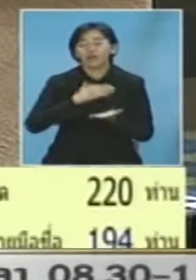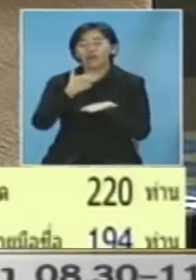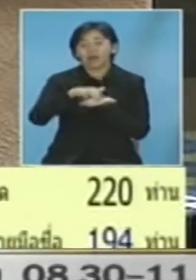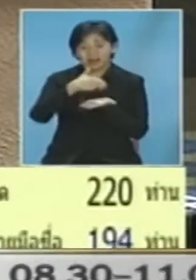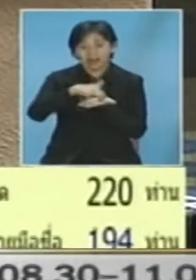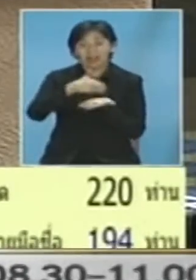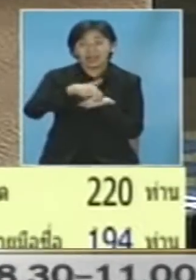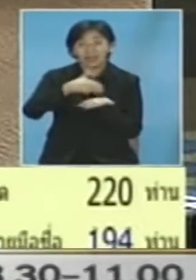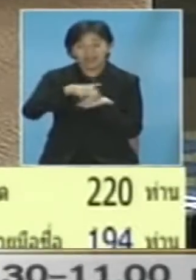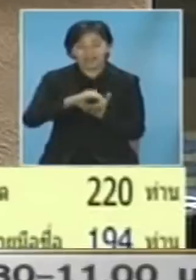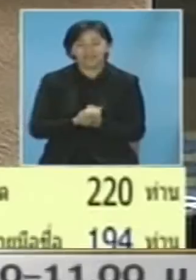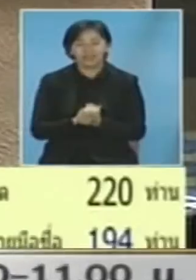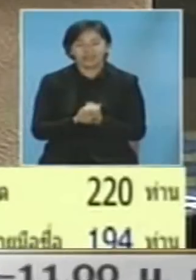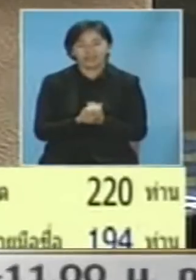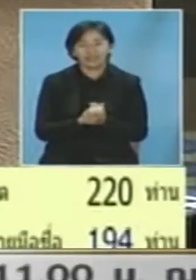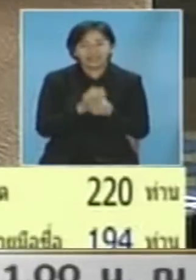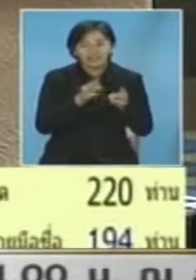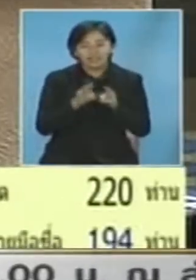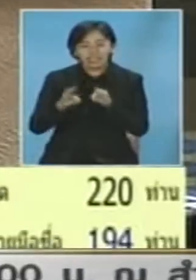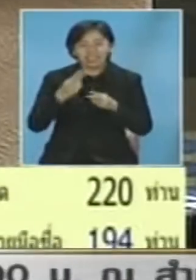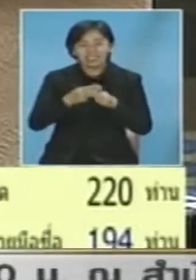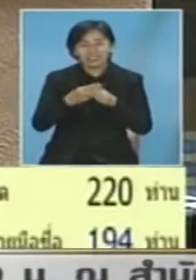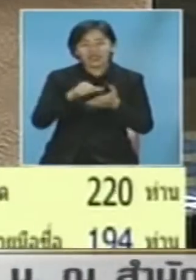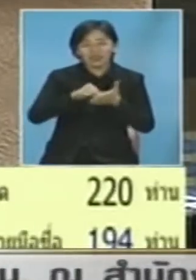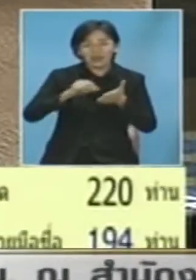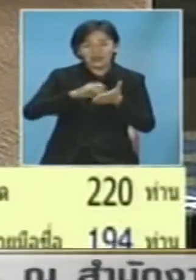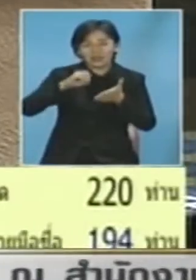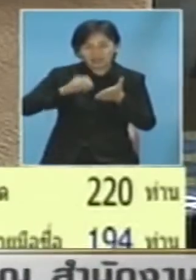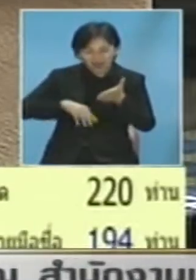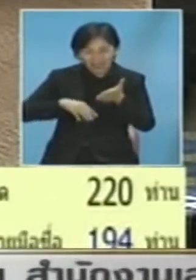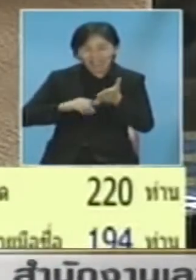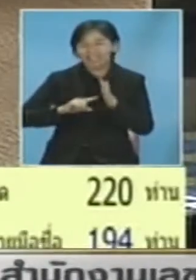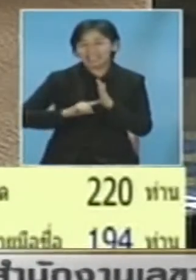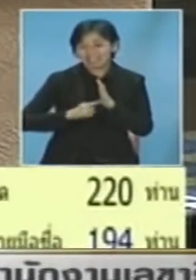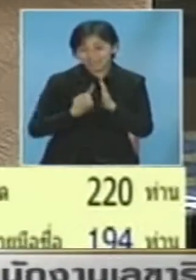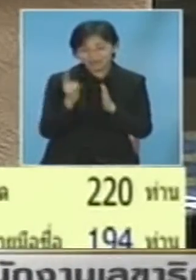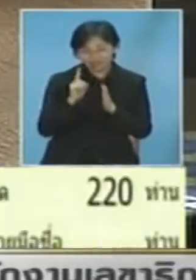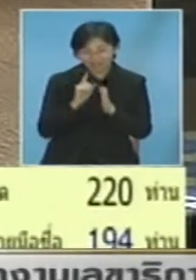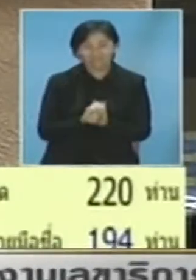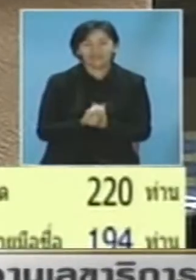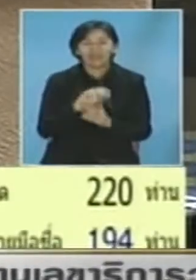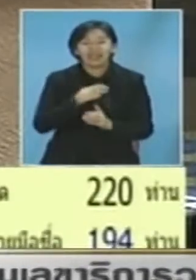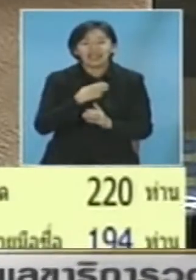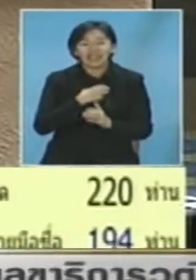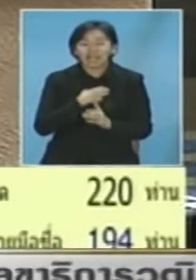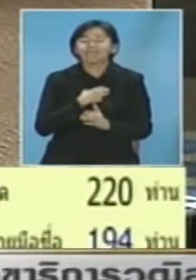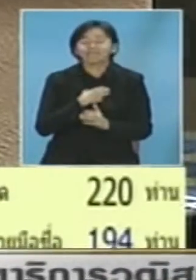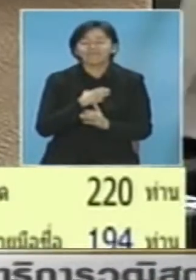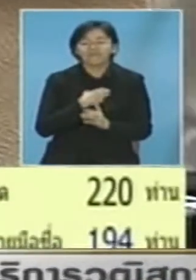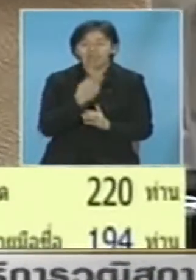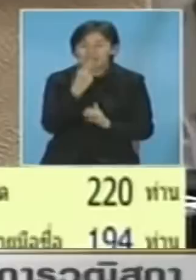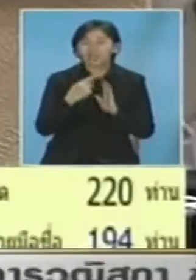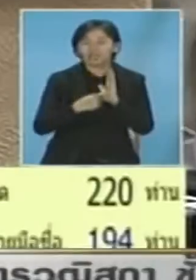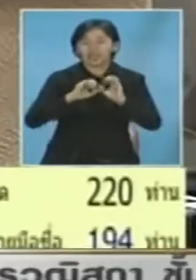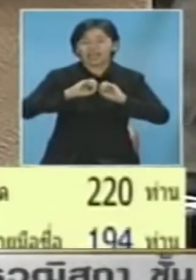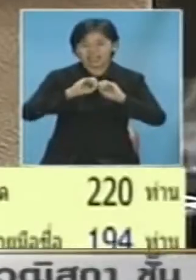ว่ากระบวนการในการถอดถอนจึงเป็นกระบวนการเริ่มต้นที่จะปักธงให้เห็นว่